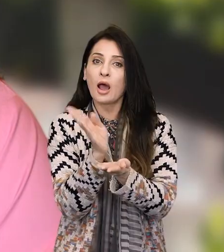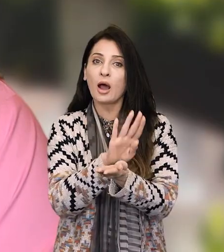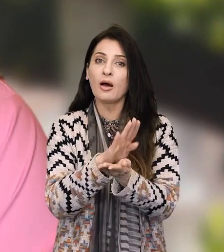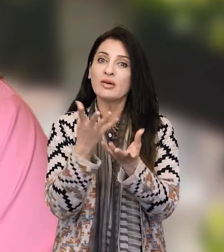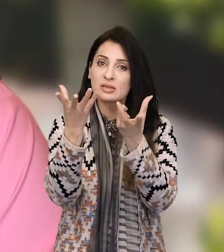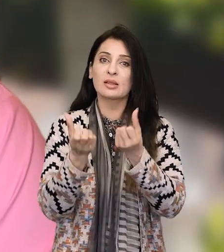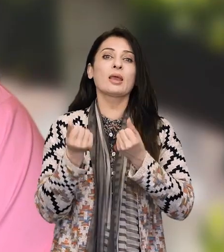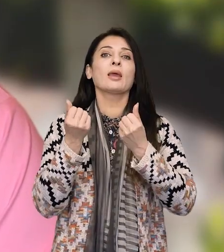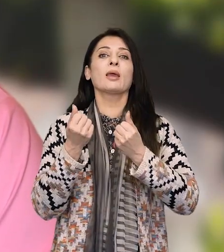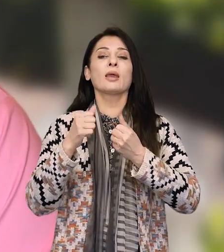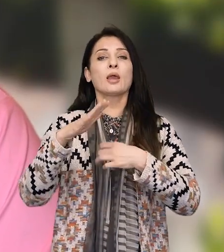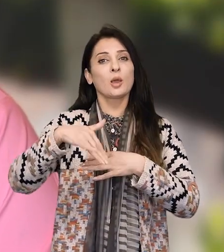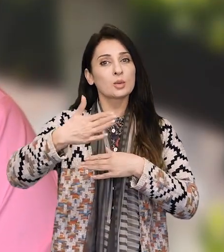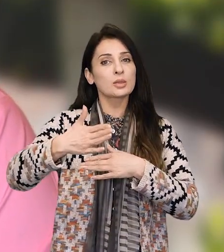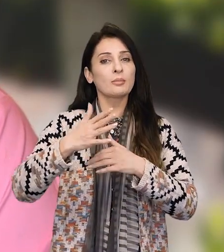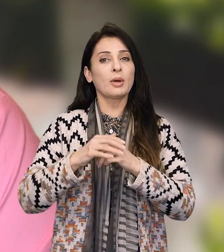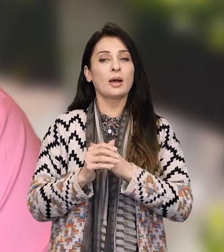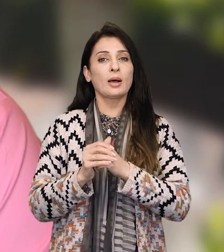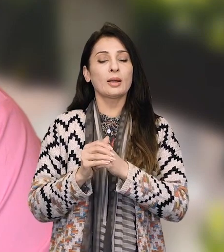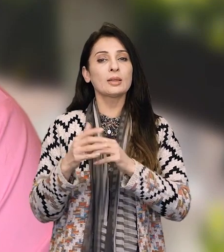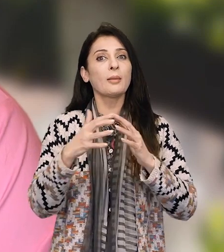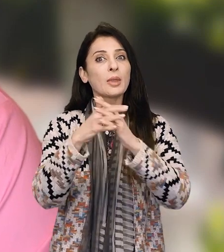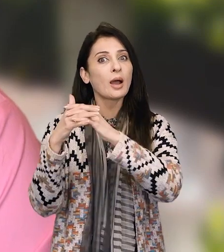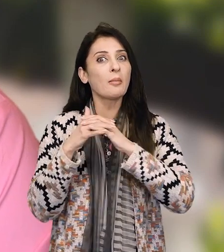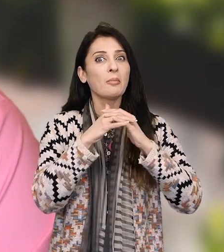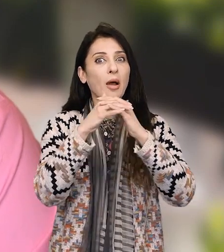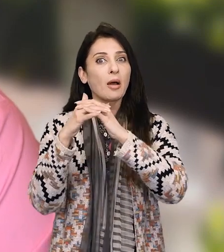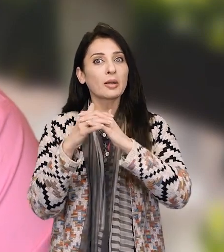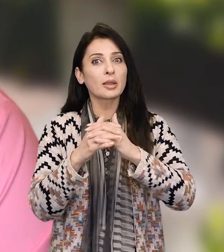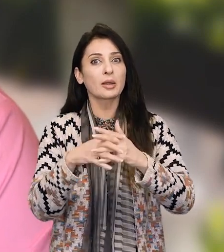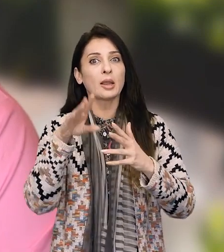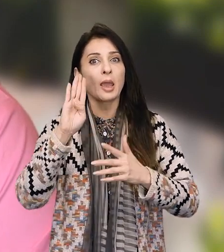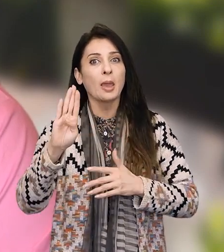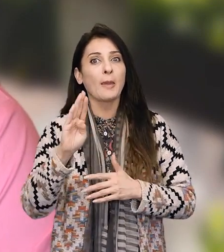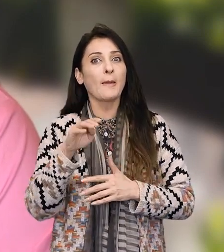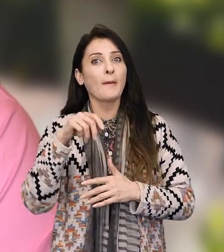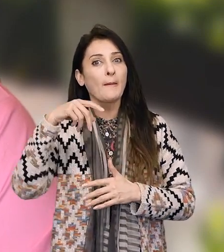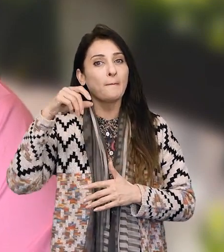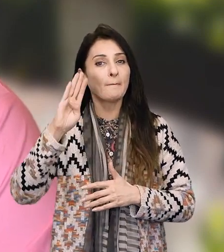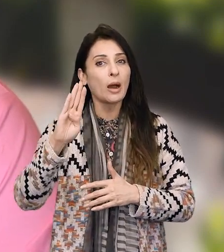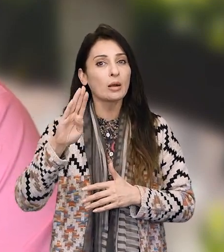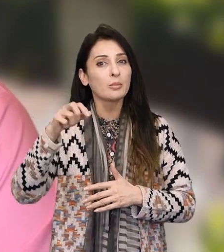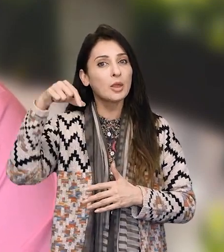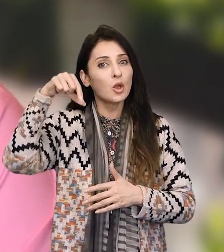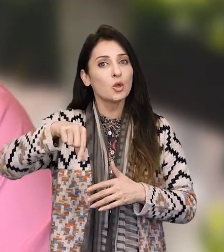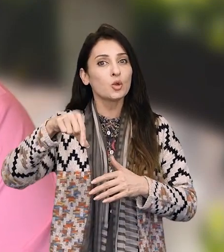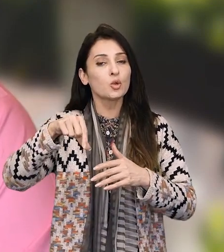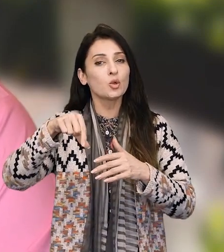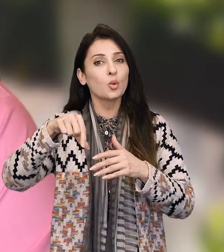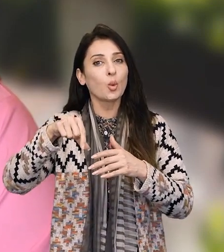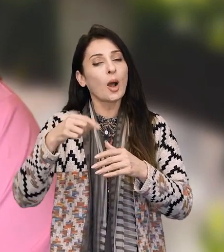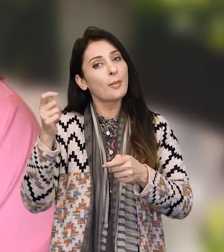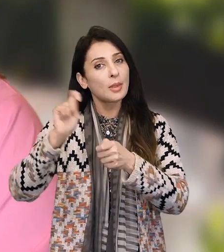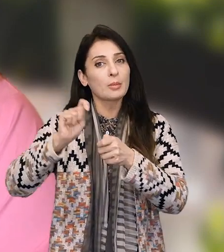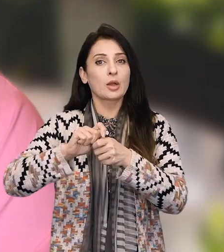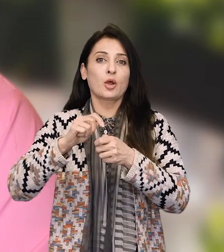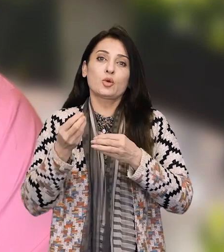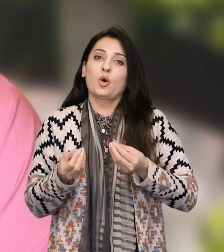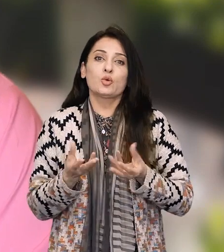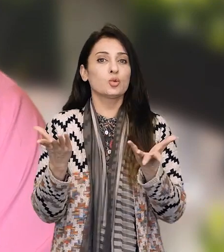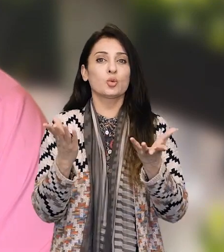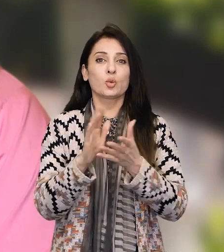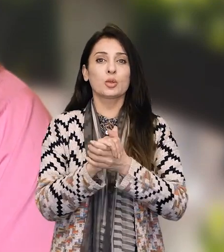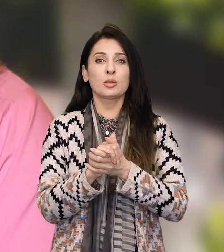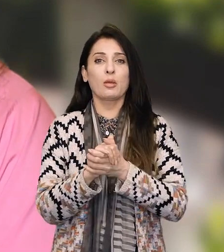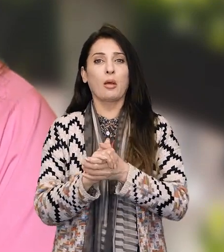बाद we ventured into making American barbecue smokers. फिर हमने वो बनाने शुरू किए, home